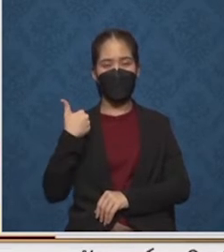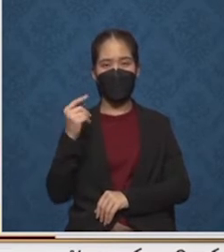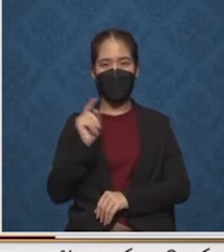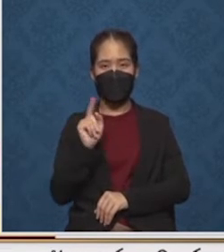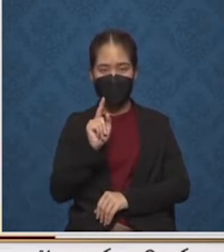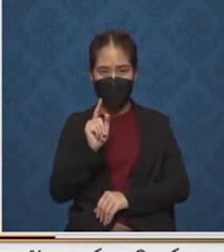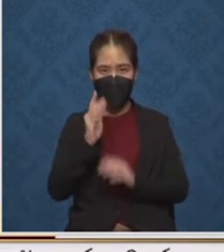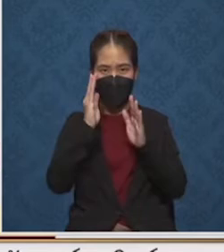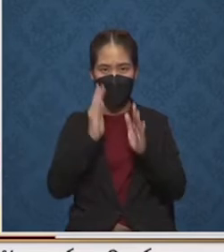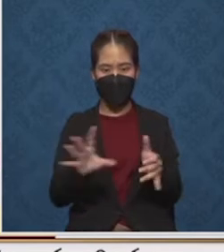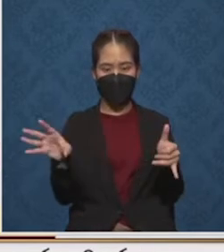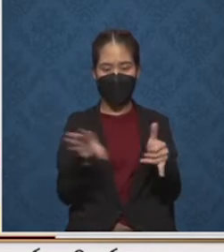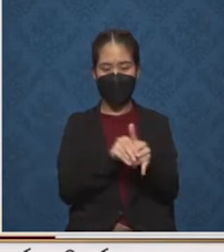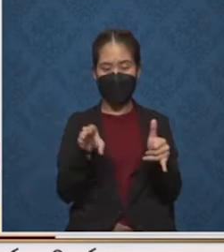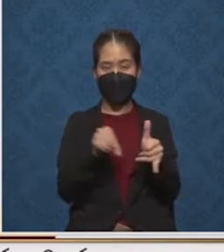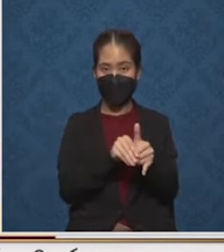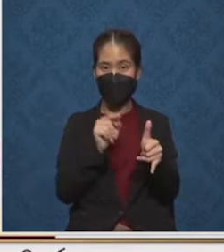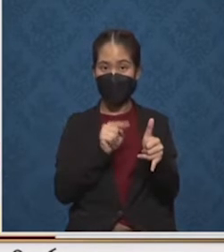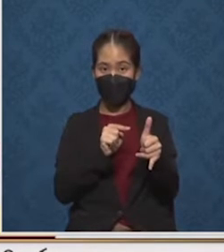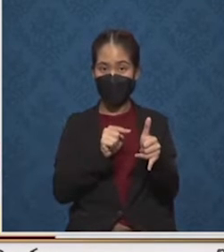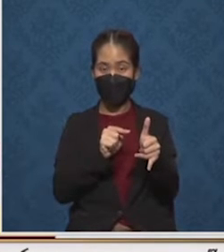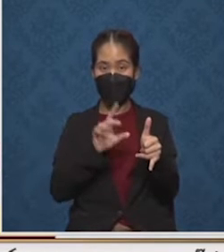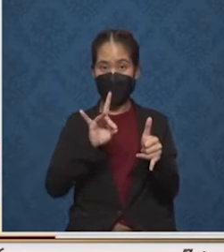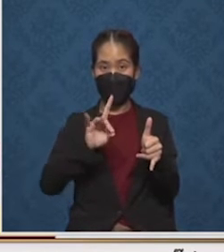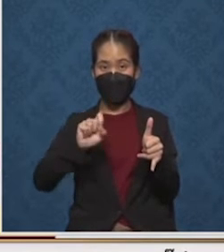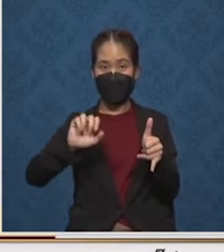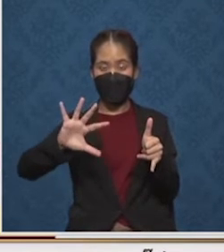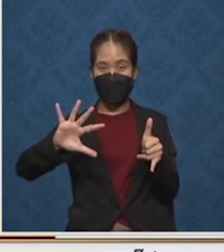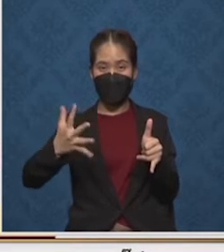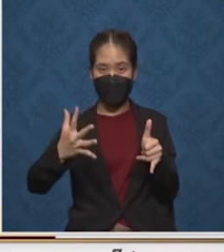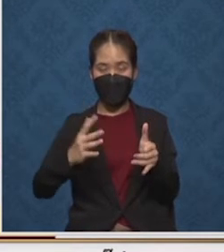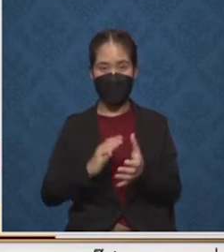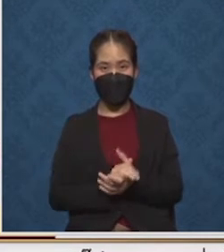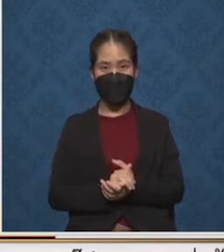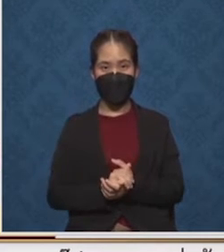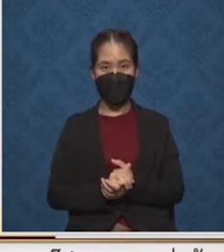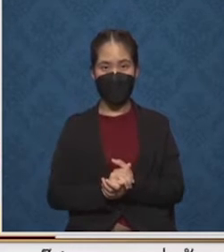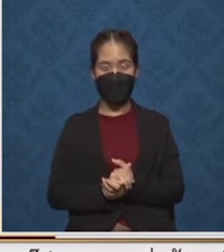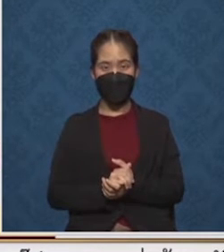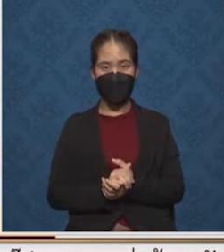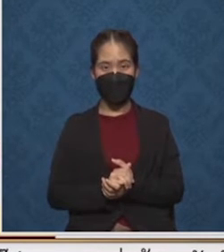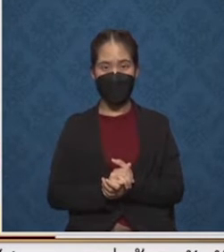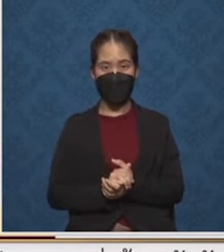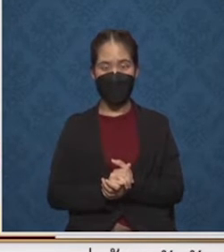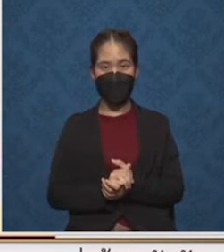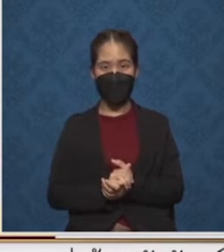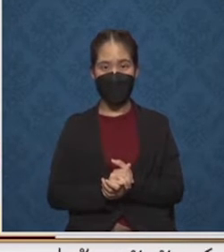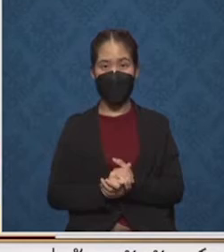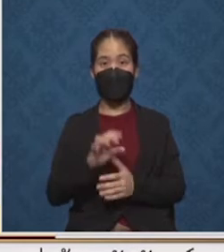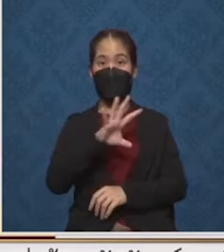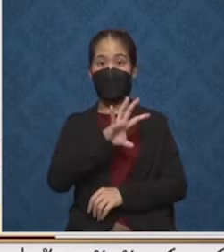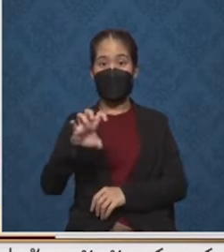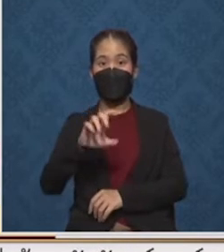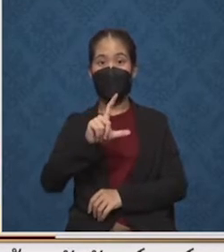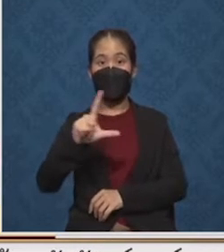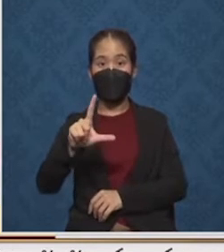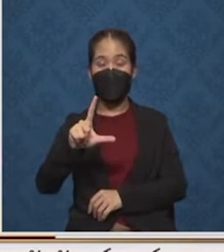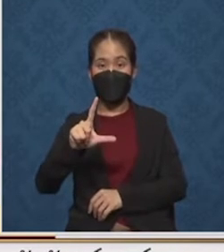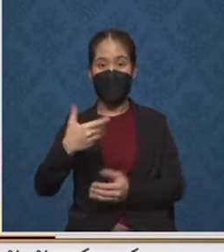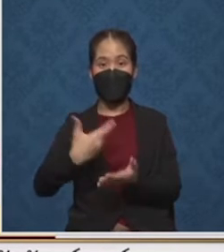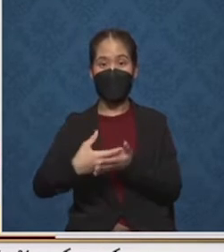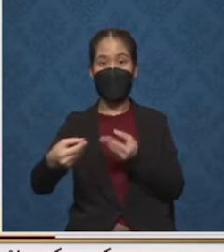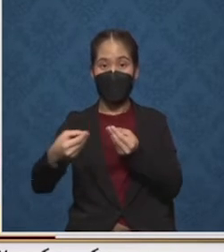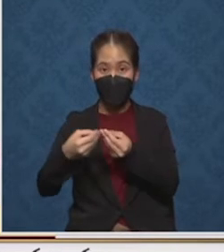ติดเชื้อในนั้นนะครับ 850000การตรวจแต่ละห้าแสนคนเนี่ยคุณเอา 400ล้านไปแลกเหรอ